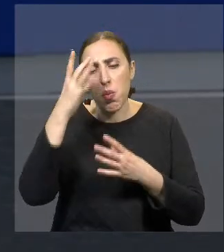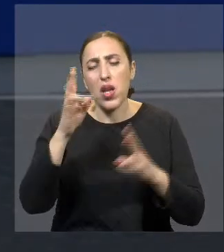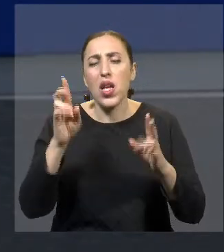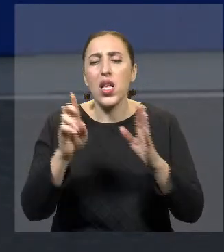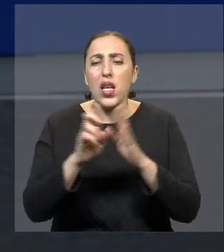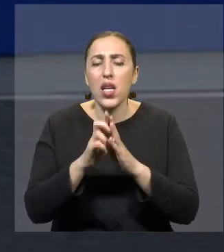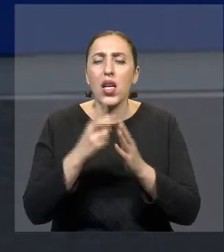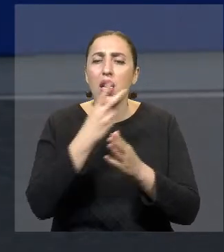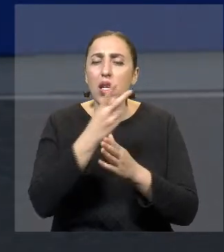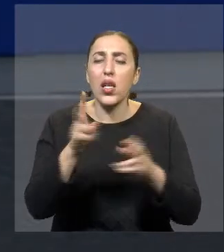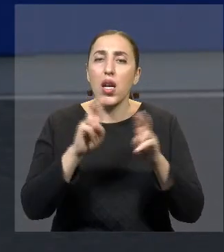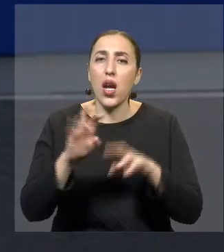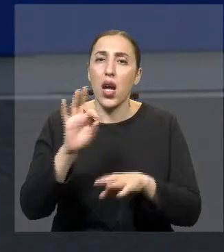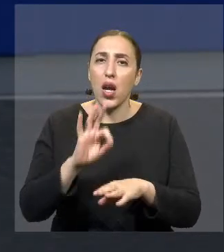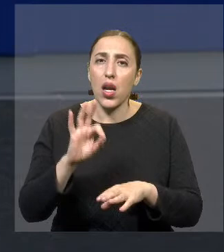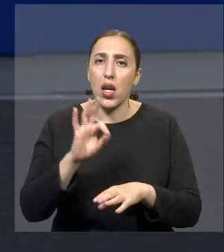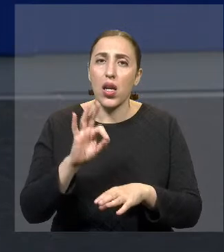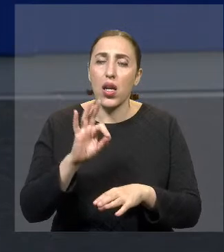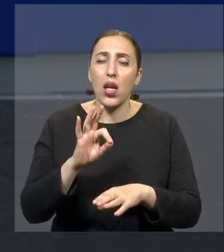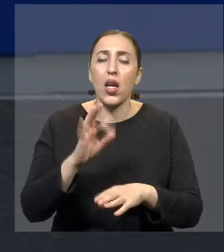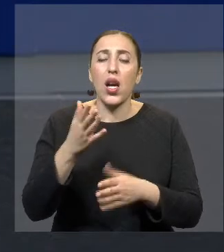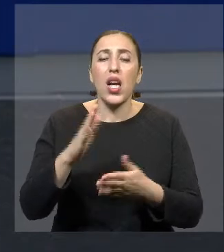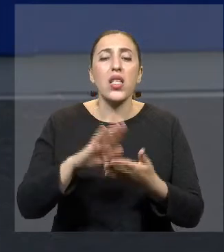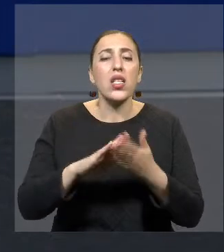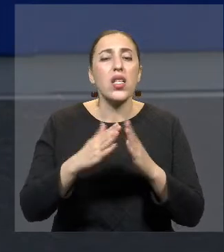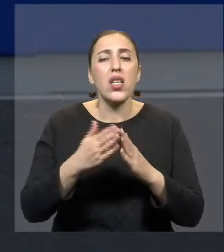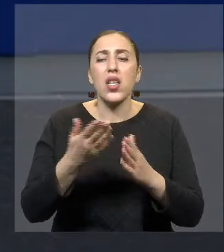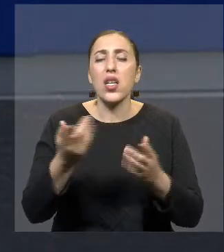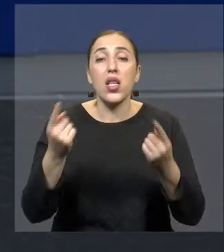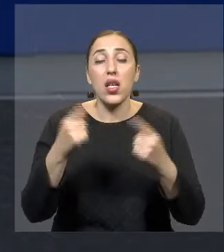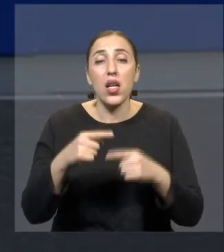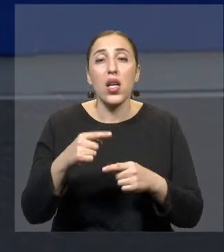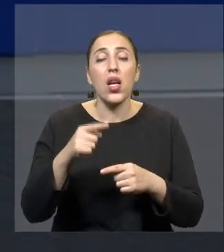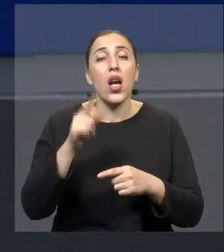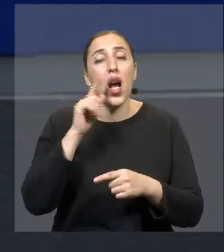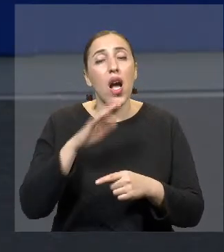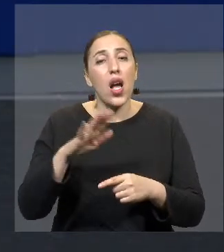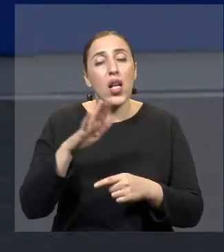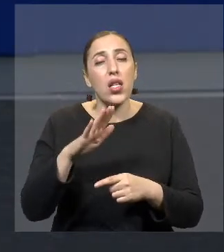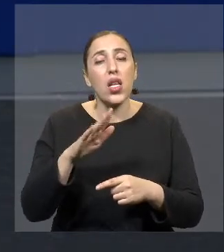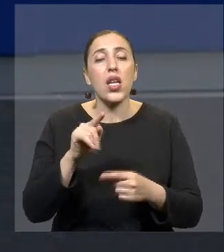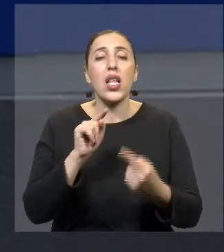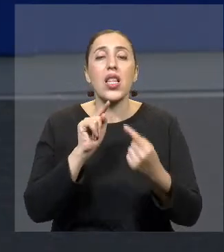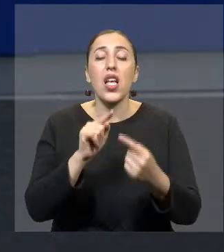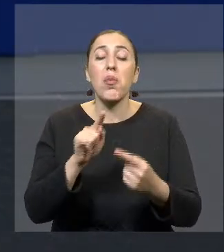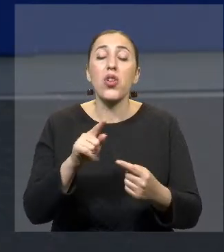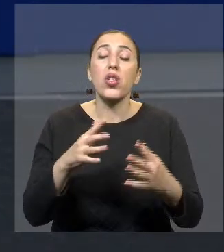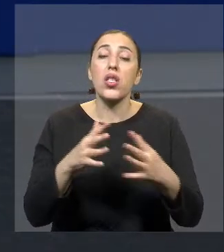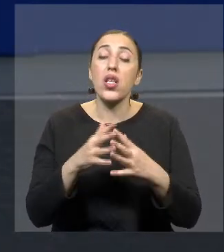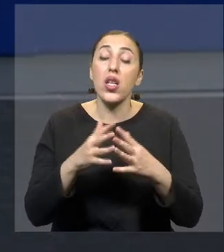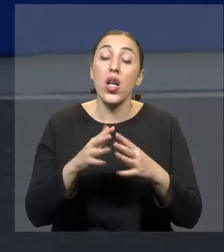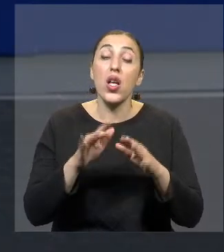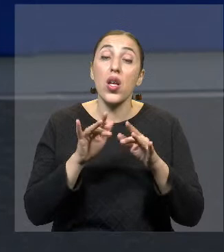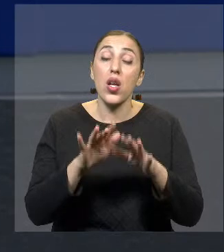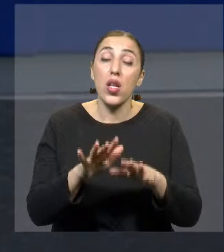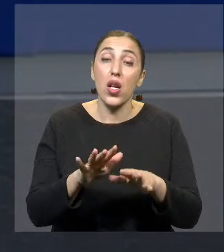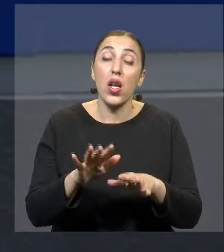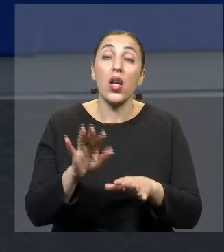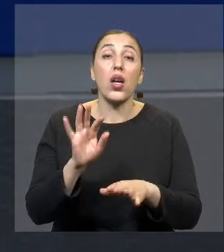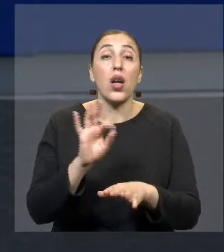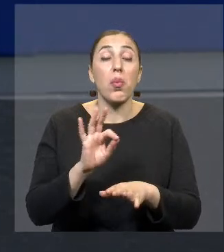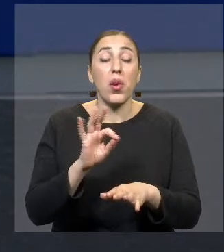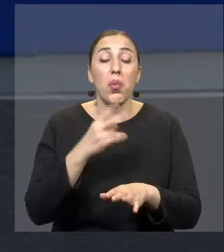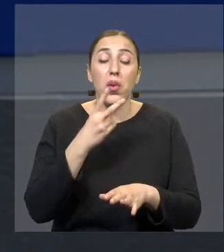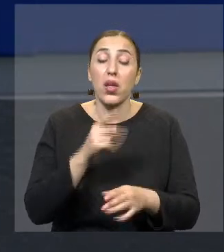ադրբեջանի կողմից ոգտագործել այս իրավիճակը Հայաստան նապակայունացնելու կամ Հայաստանի դեմ ռազմական գործողություն սկսել ու ուղուղությամբ